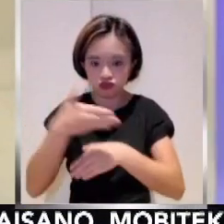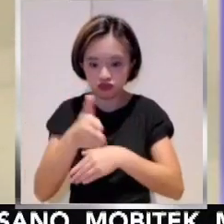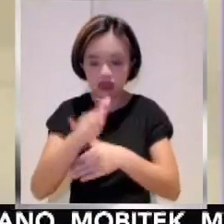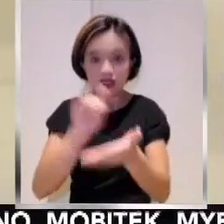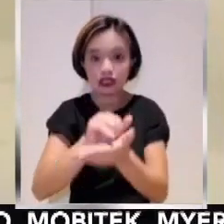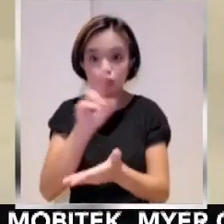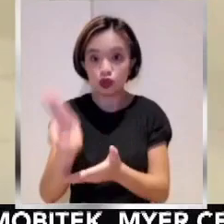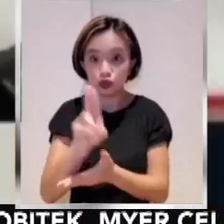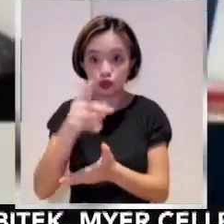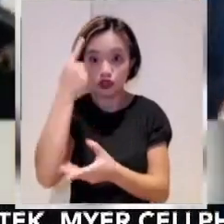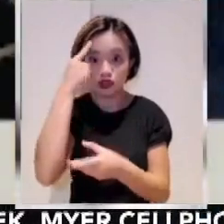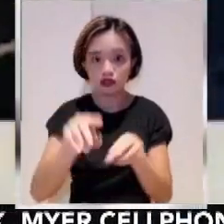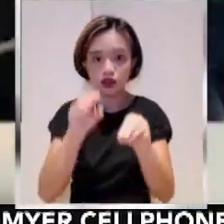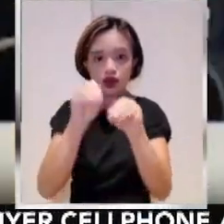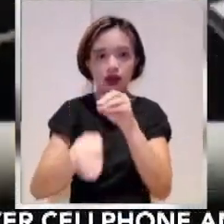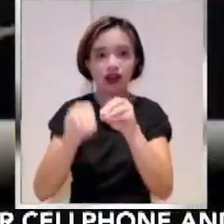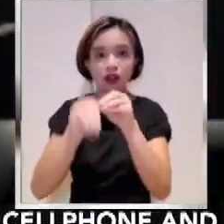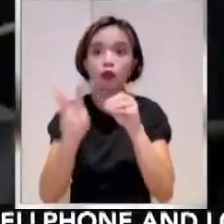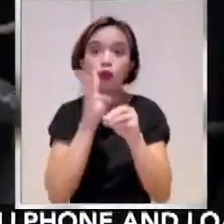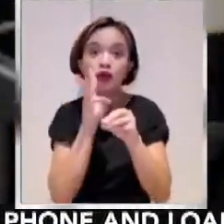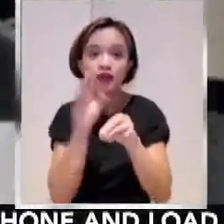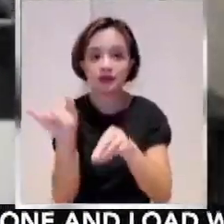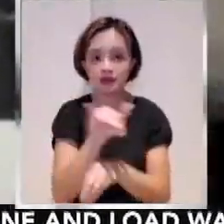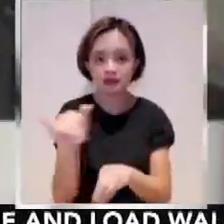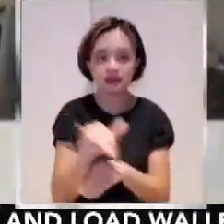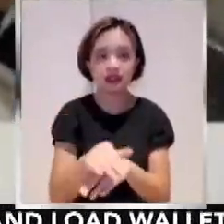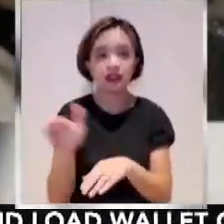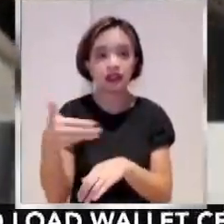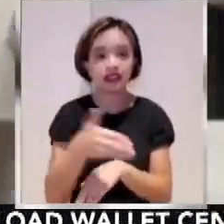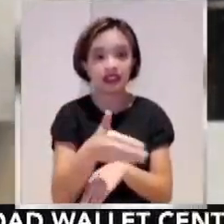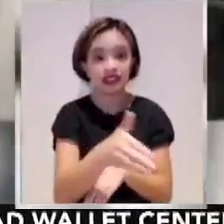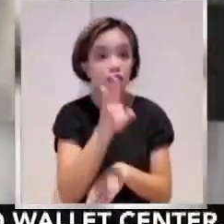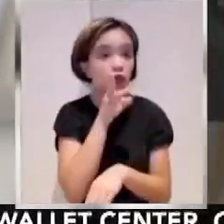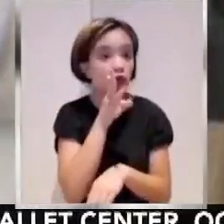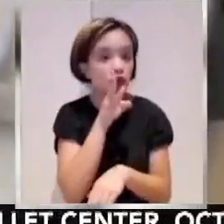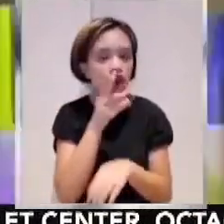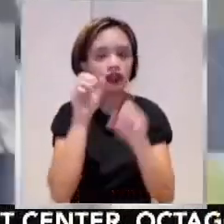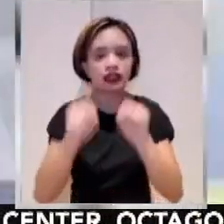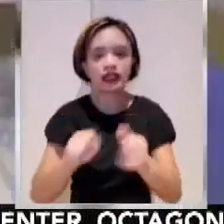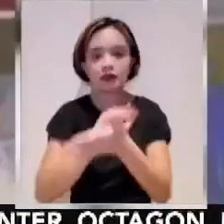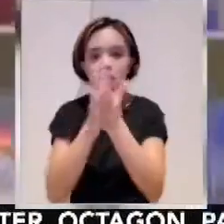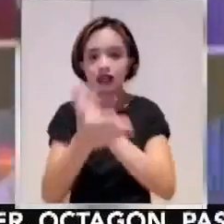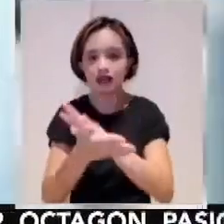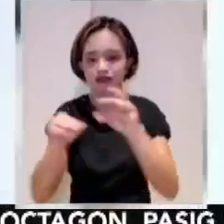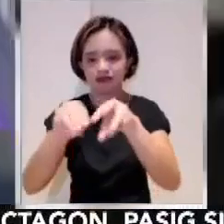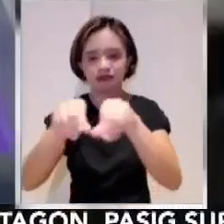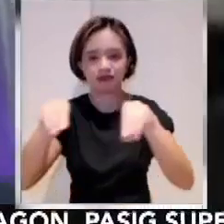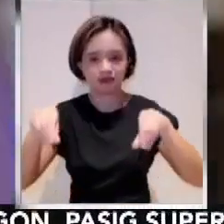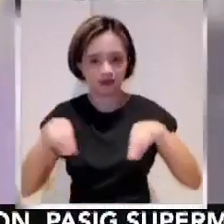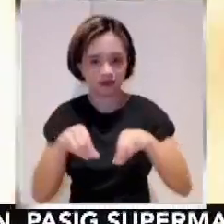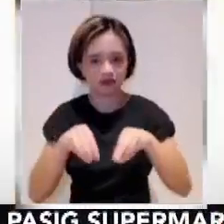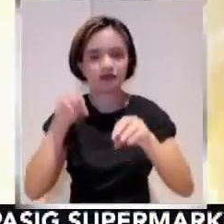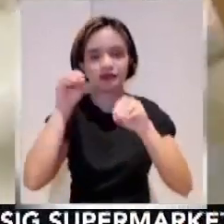pagdilig ng mga halaman. Ang dumi ng mga isda, nagsisilbi ring fertilizer.